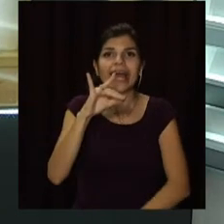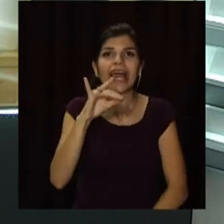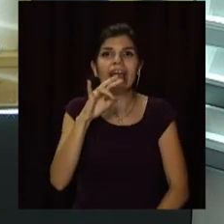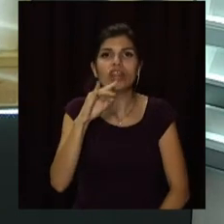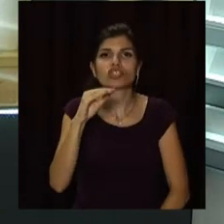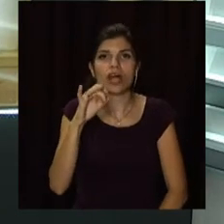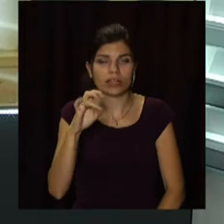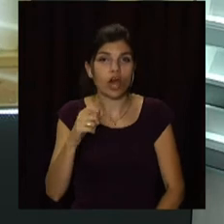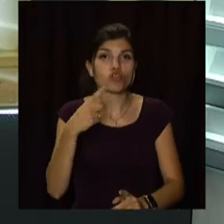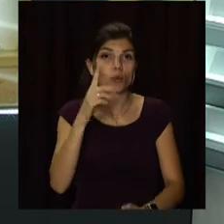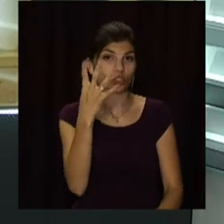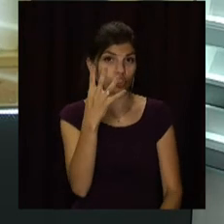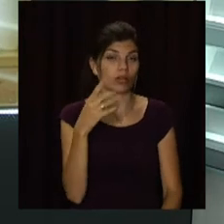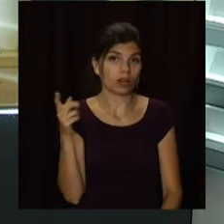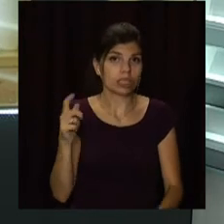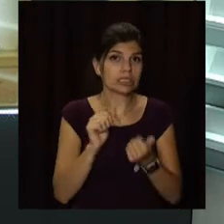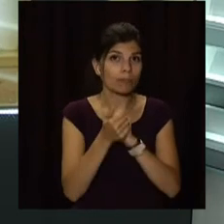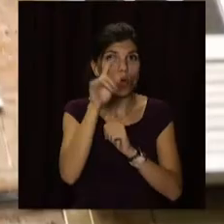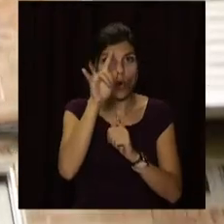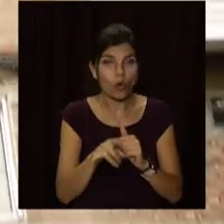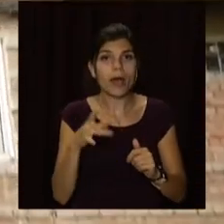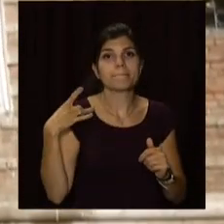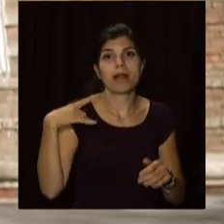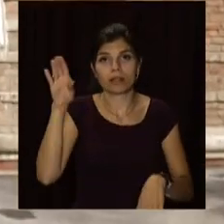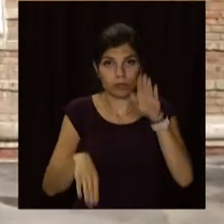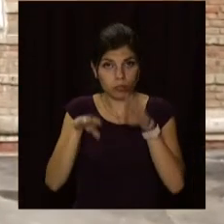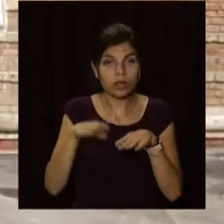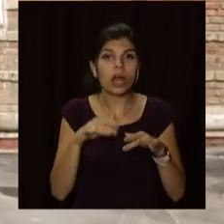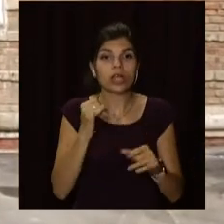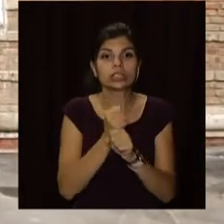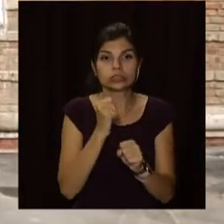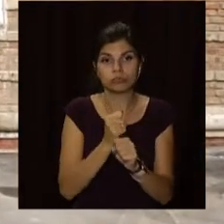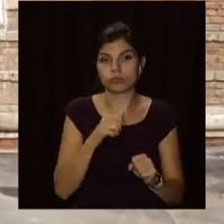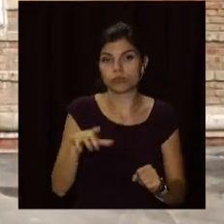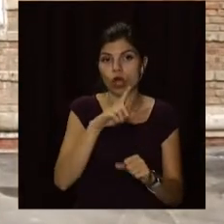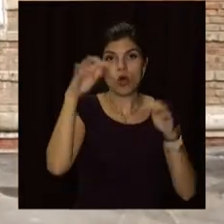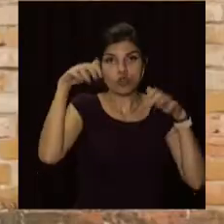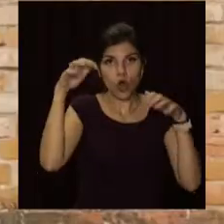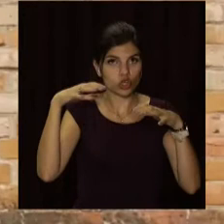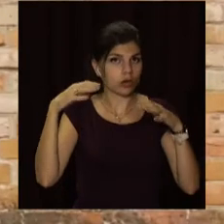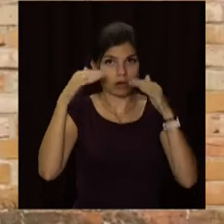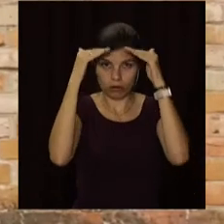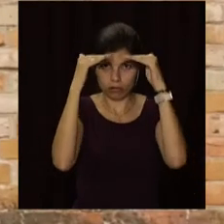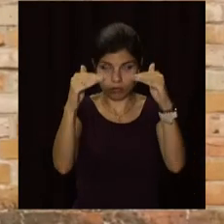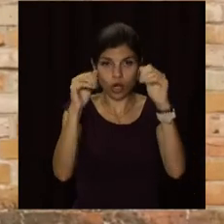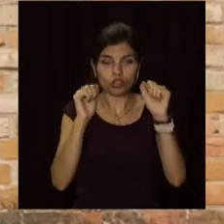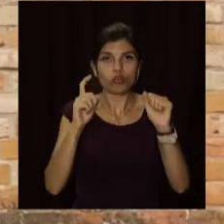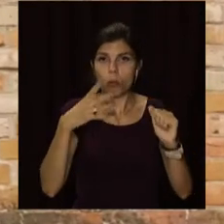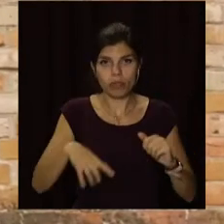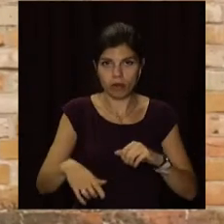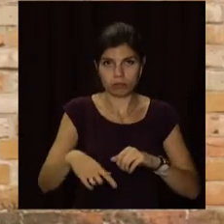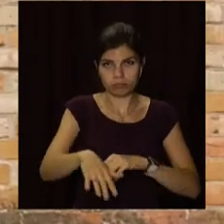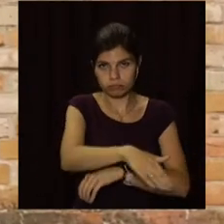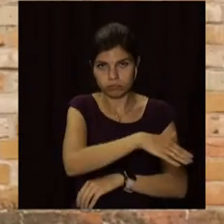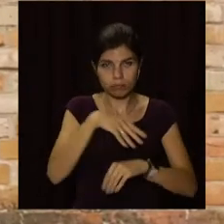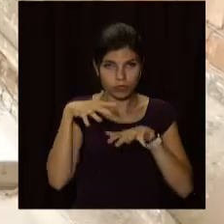Інженерній у 4-му будинку замінили вікна, побілили стіни та зробили відмостку, аби дощова вода не підмивала фундамент. У